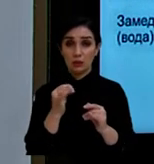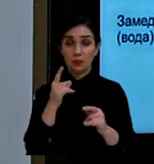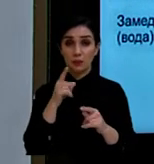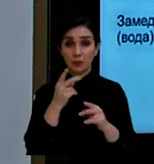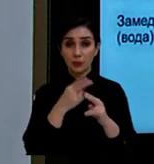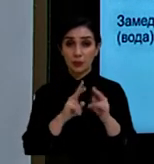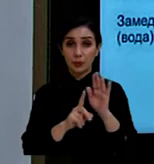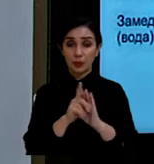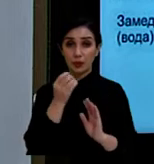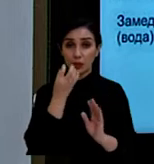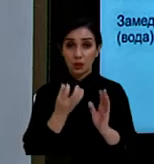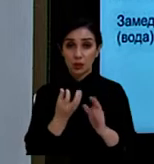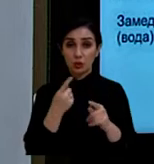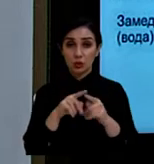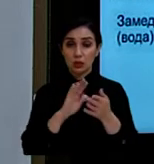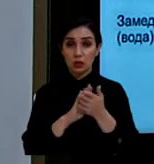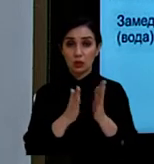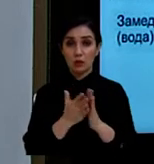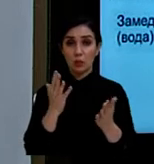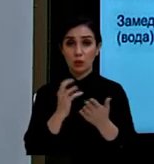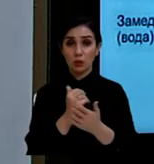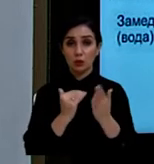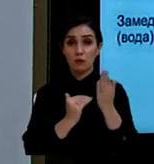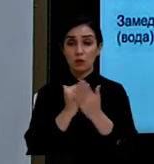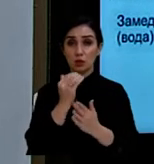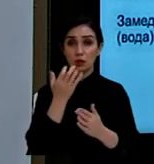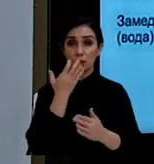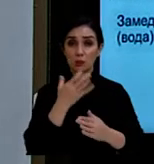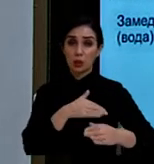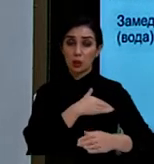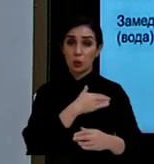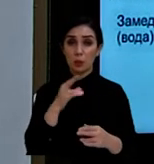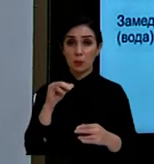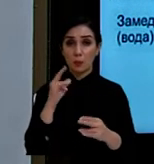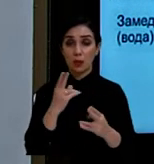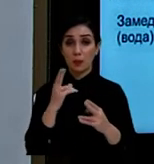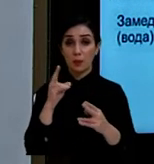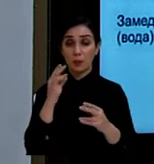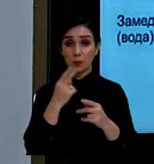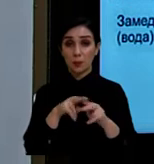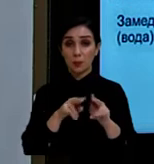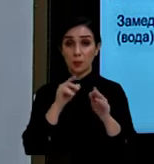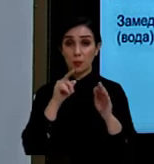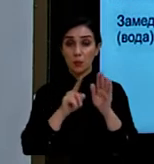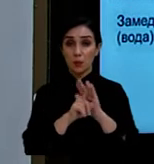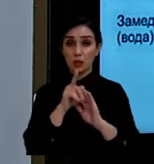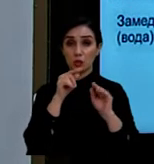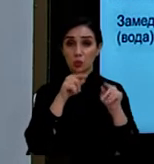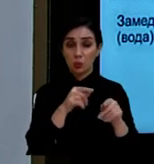вода нагревается до такого состояния, что получается высокотемпературный пар. Этот пар поступает, вот